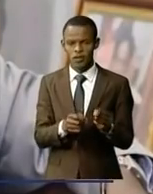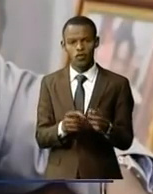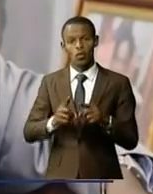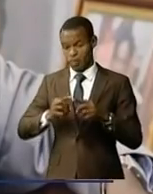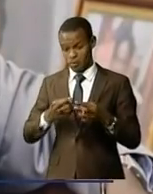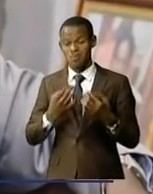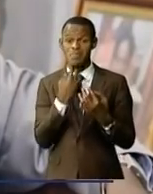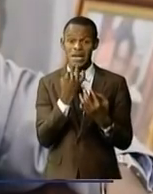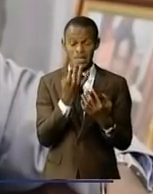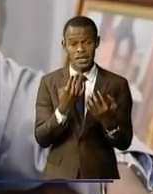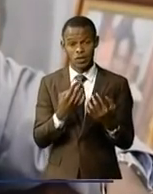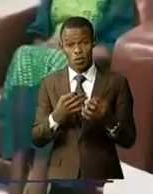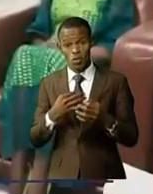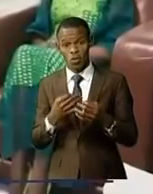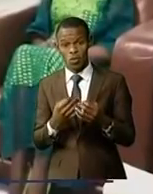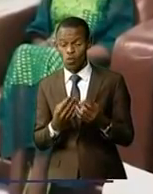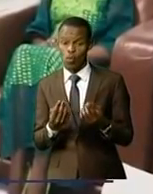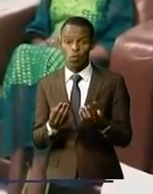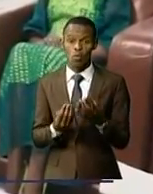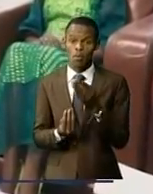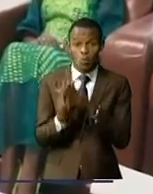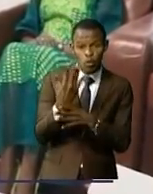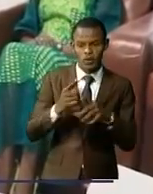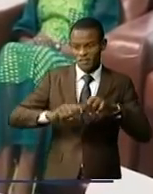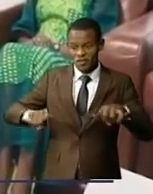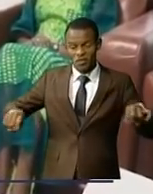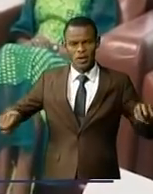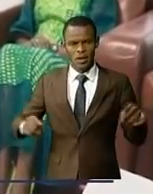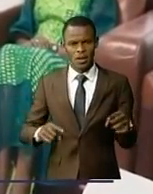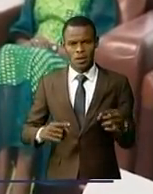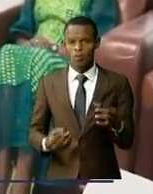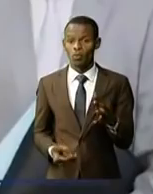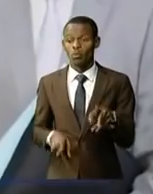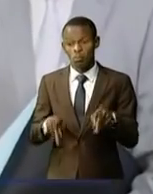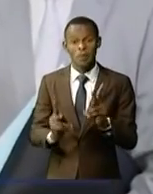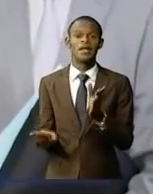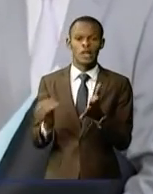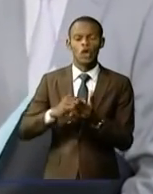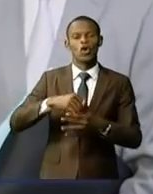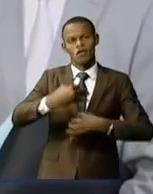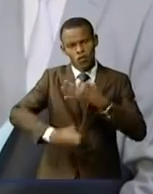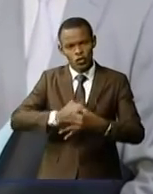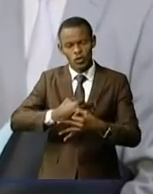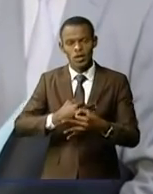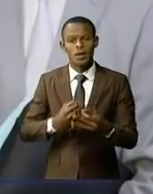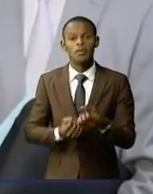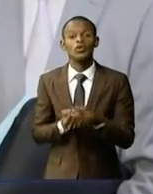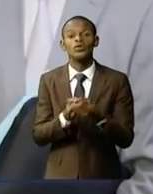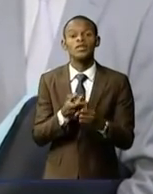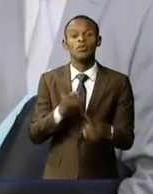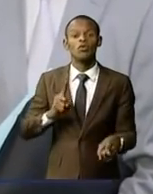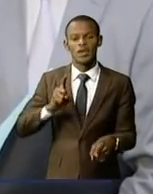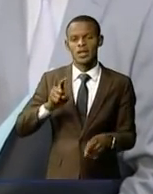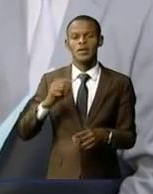pour y parvenir, la SOFIDE a besoin de l'appui de la ministre d'État en charge du portefeuille. Nous devrions continuer à négocier